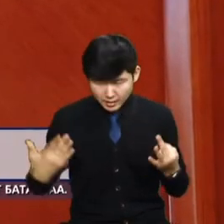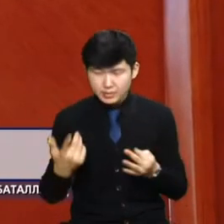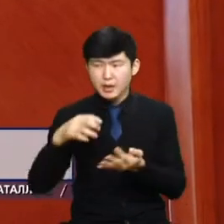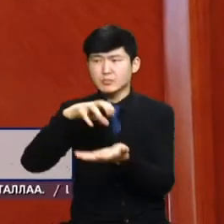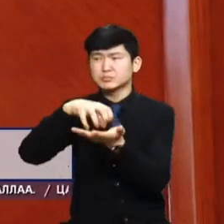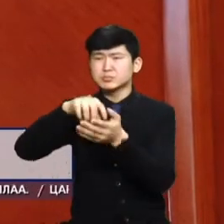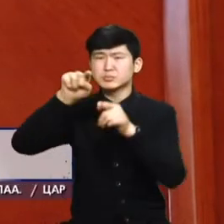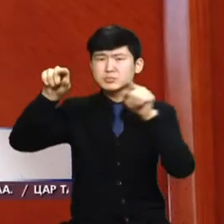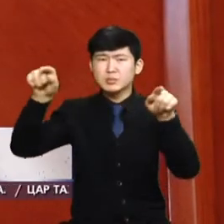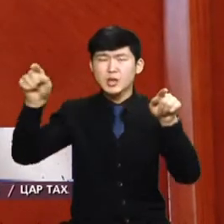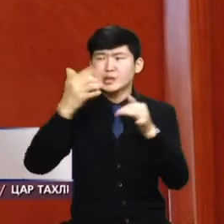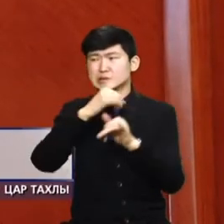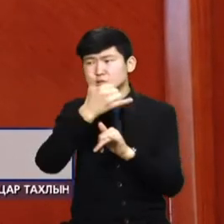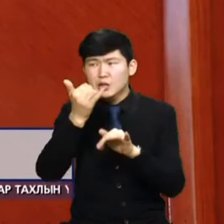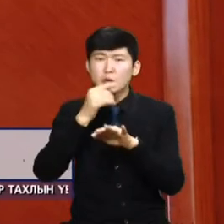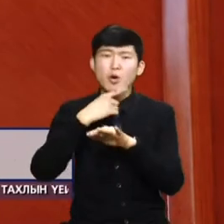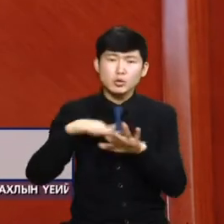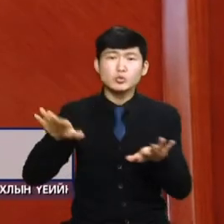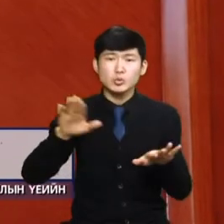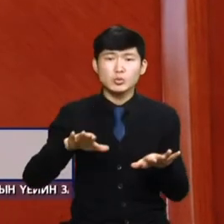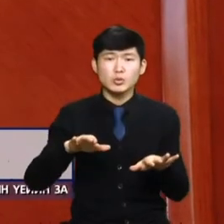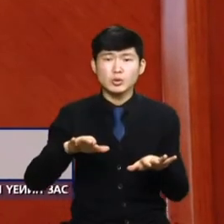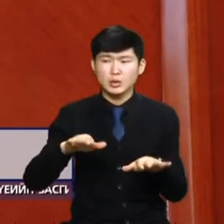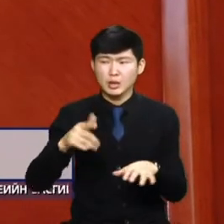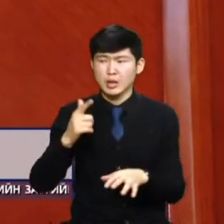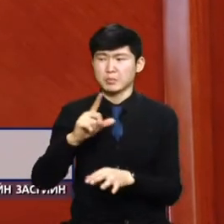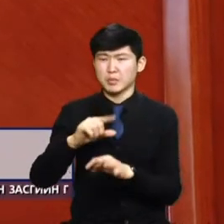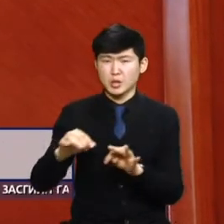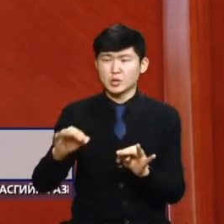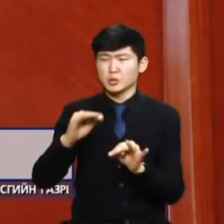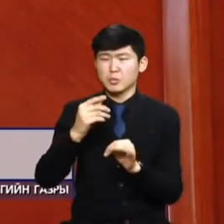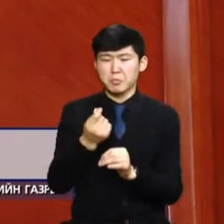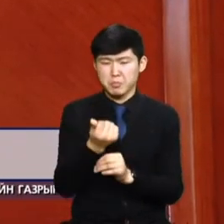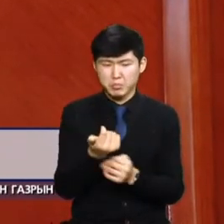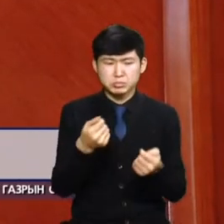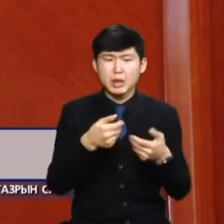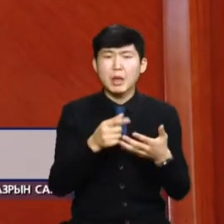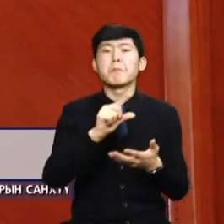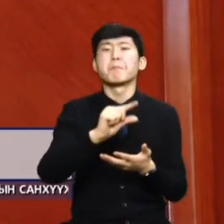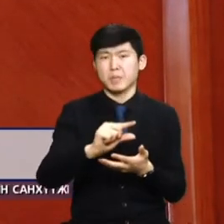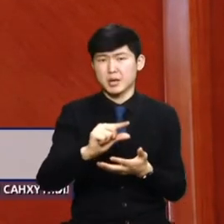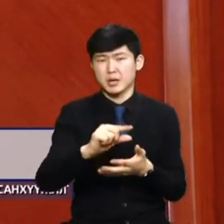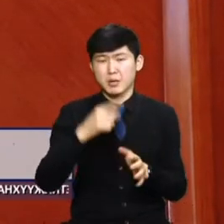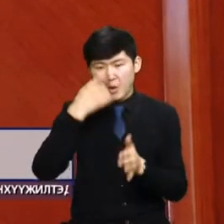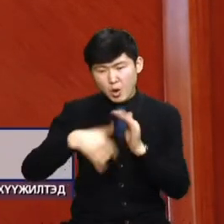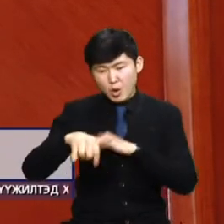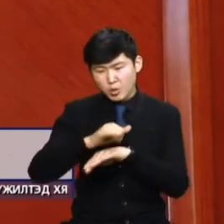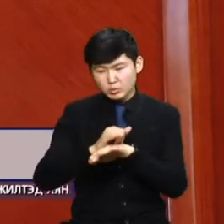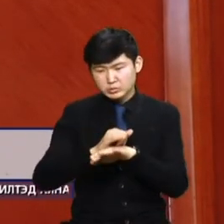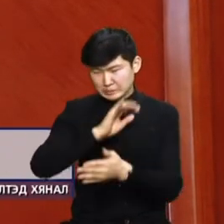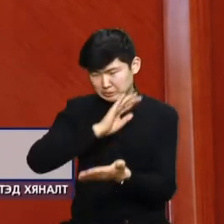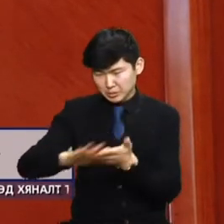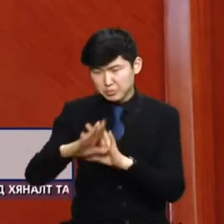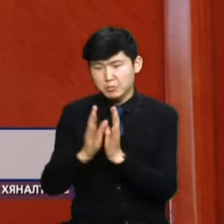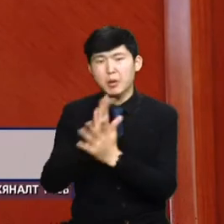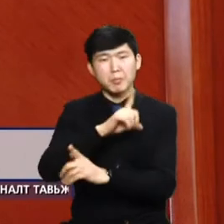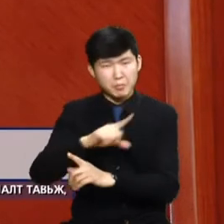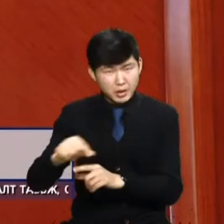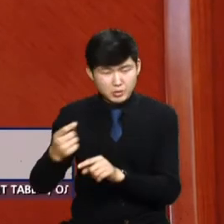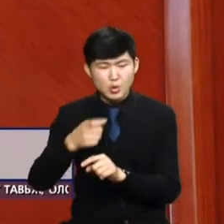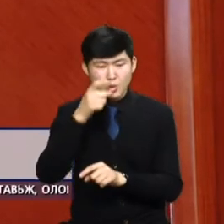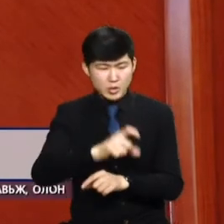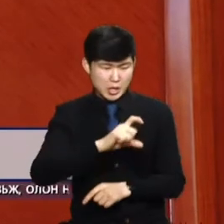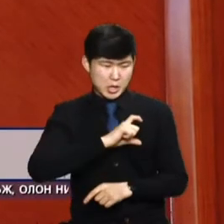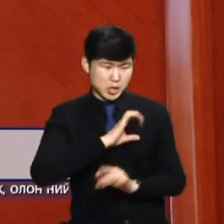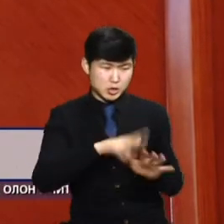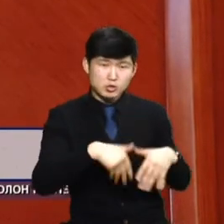хорооллын одоо зарим одоо зорилт бүлгийн хүмүүс гэхээр бол маш одоо бага дүн одоо төсөлд орж ирнэ. За ер нь бол Монгол улсын төсийн одоо өргөлийн зардлыг багасгах яг